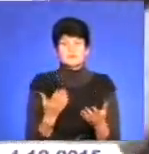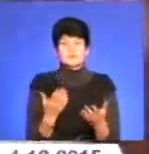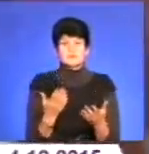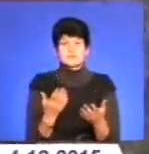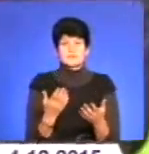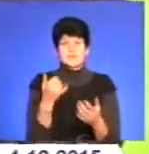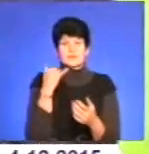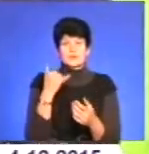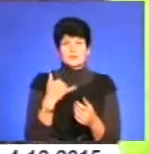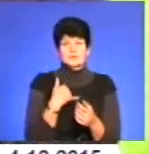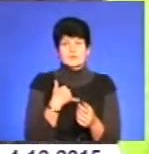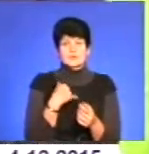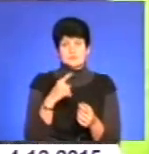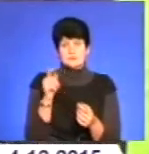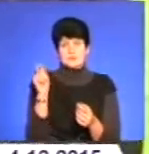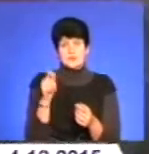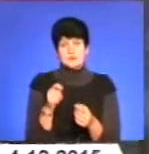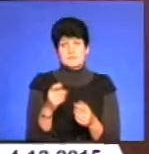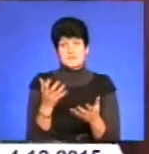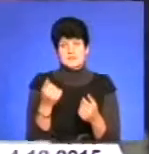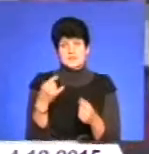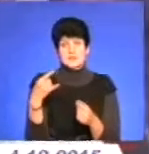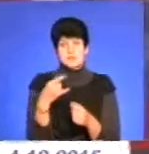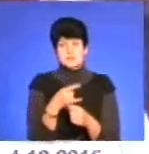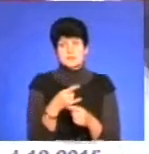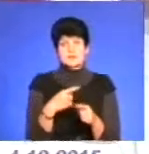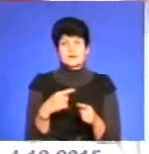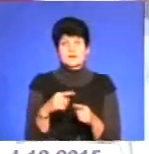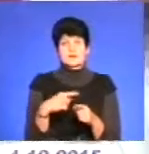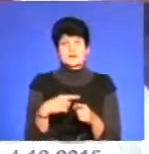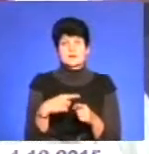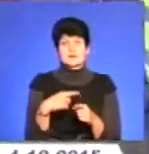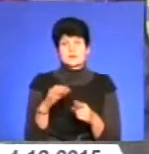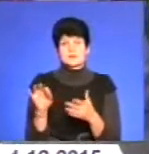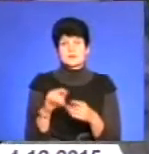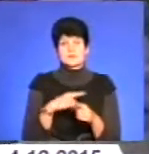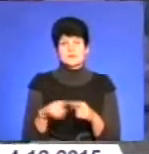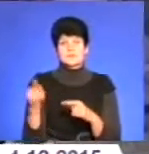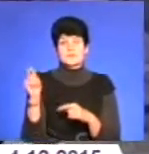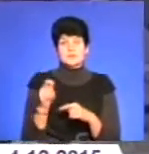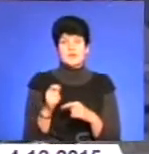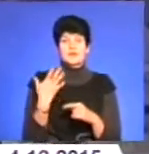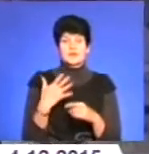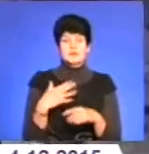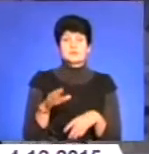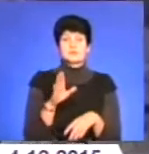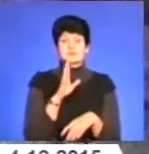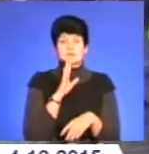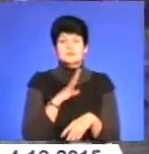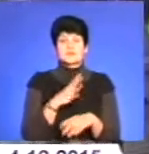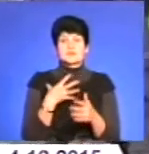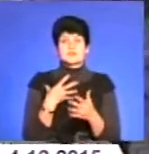Вона позвонила, щоб ми приїхали. Ми взяли таксі бігом, щоб ми приїхали. Проте у потерпілої була своя